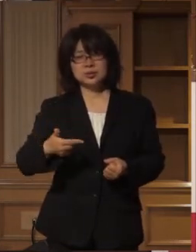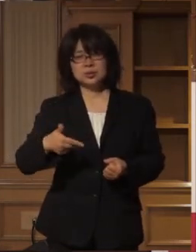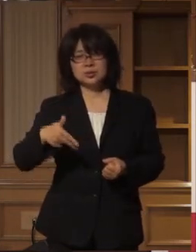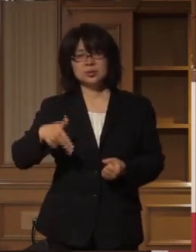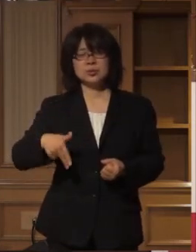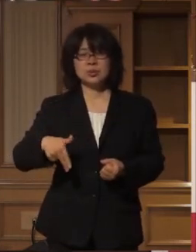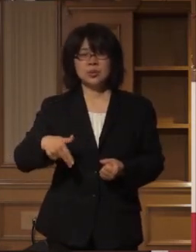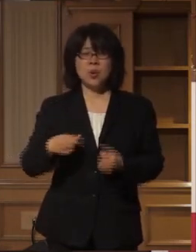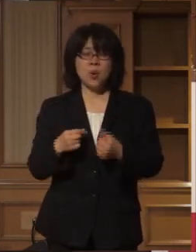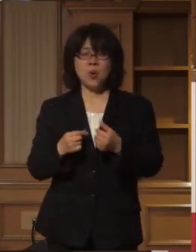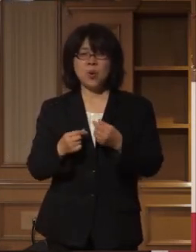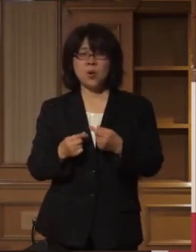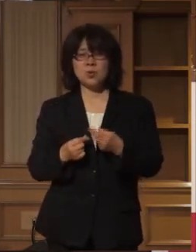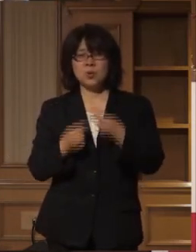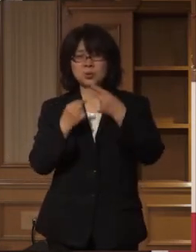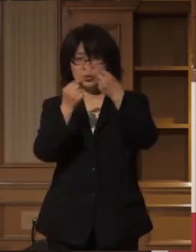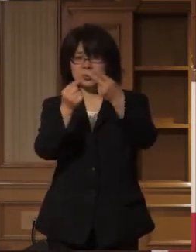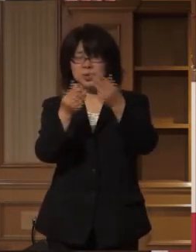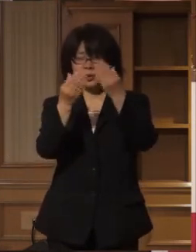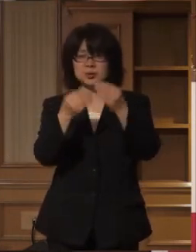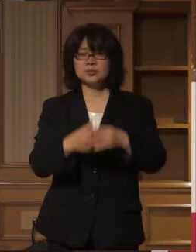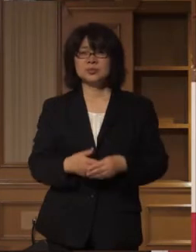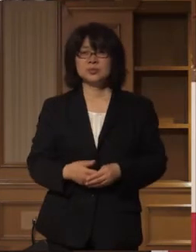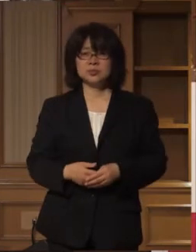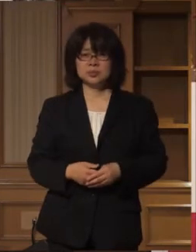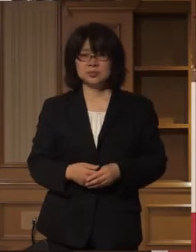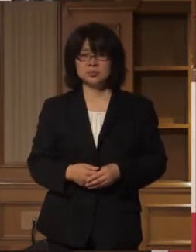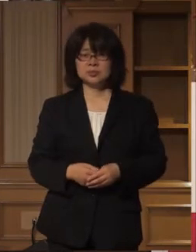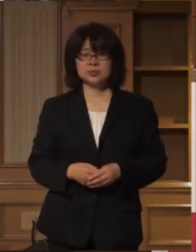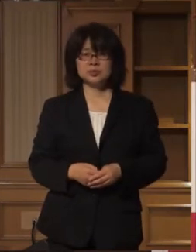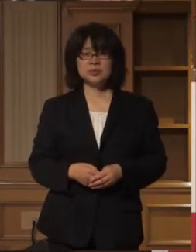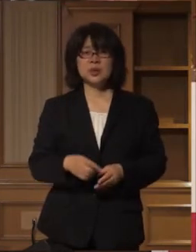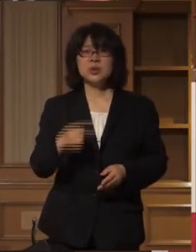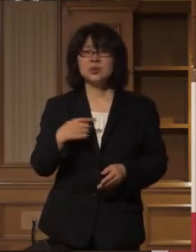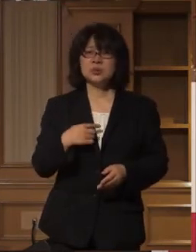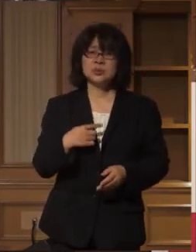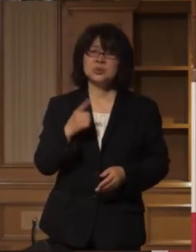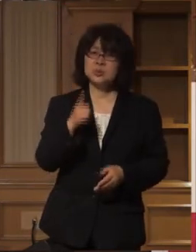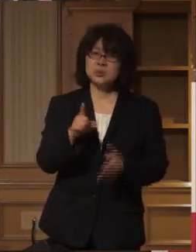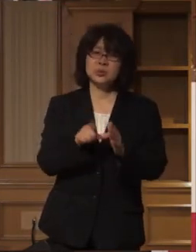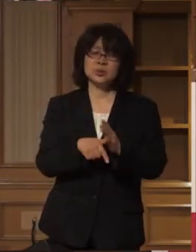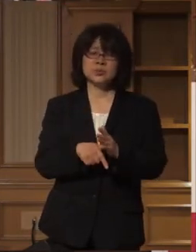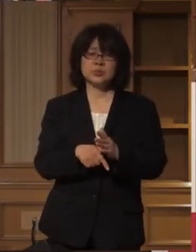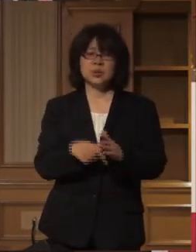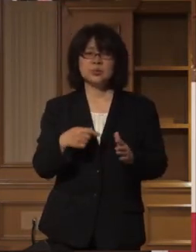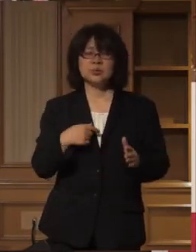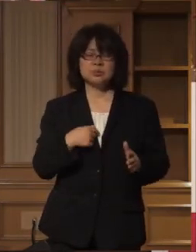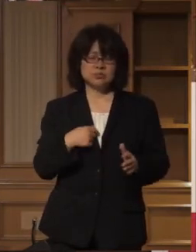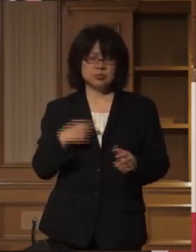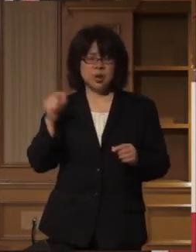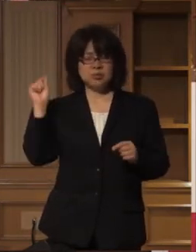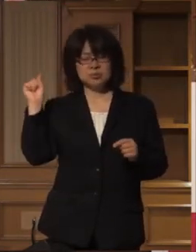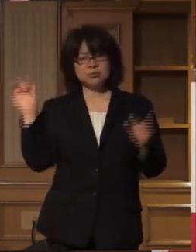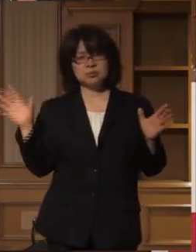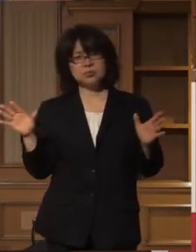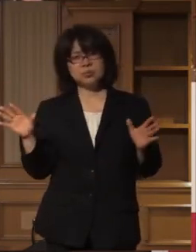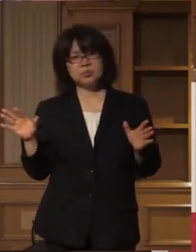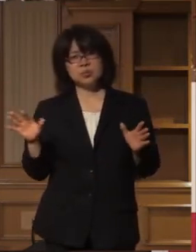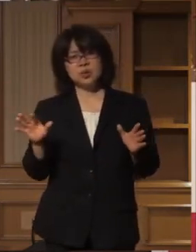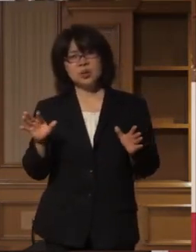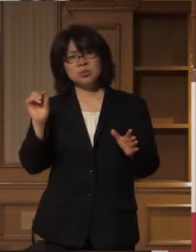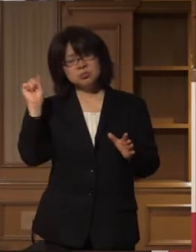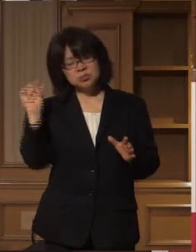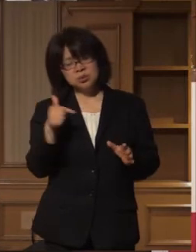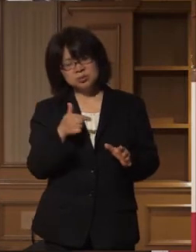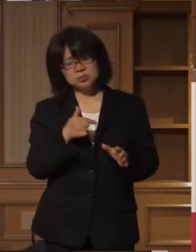なんか急にお腹が痛くなってですね、妻がよく分かる話それ見てるんですけども、ファックスを書くまでに5回ぐらいトイレに